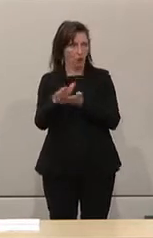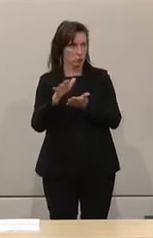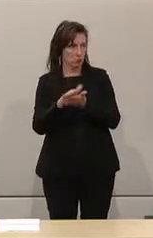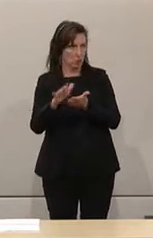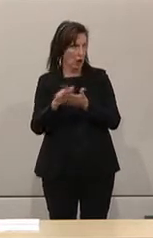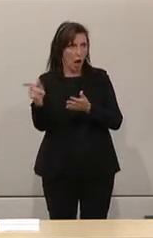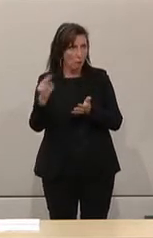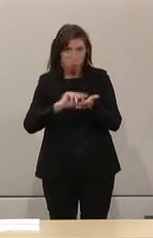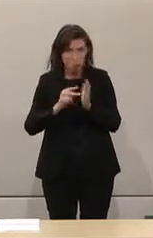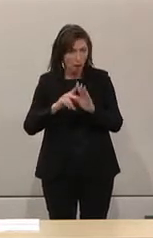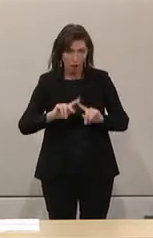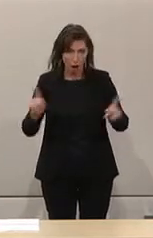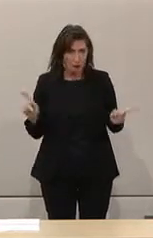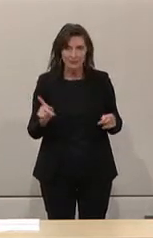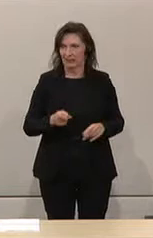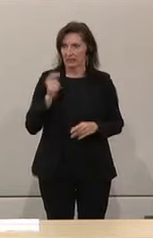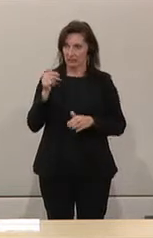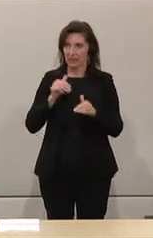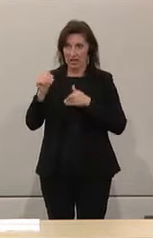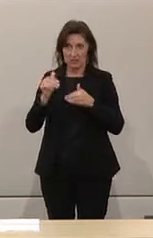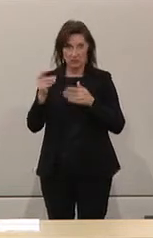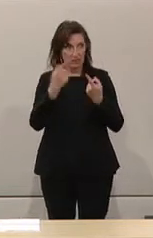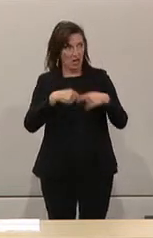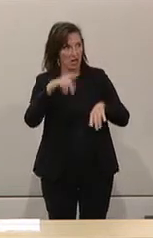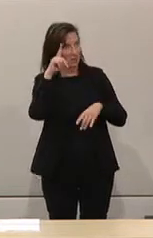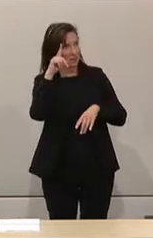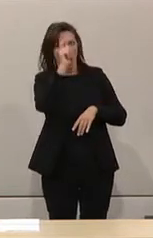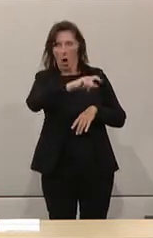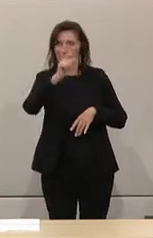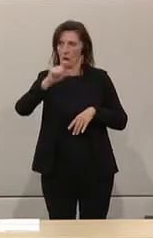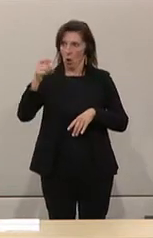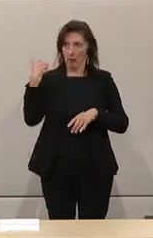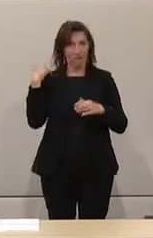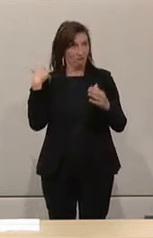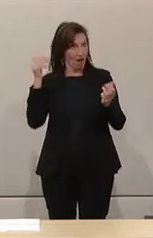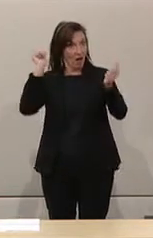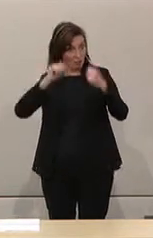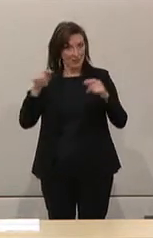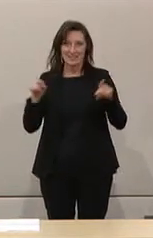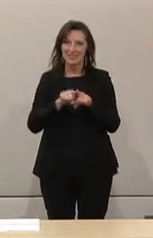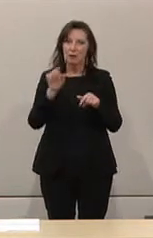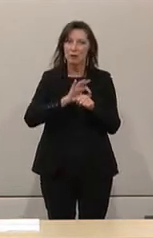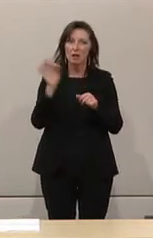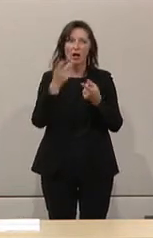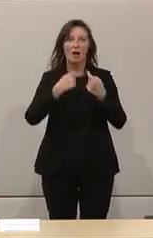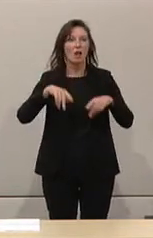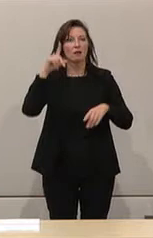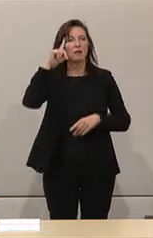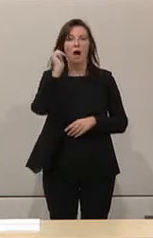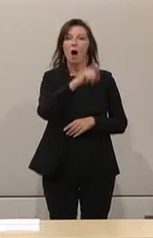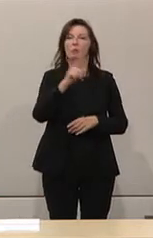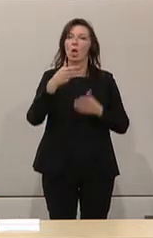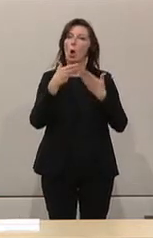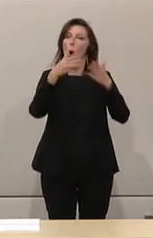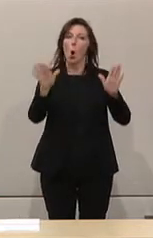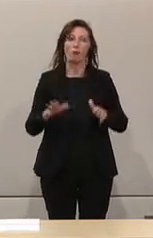vor. Am Tag, nachdem der Herr Finanzminister mit den Landeshauptleuten diese Einigung erzielt hat, haben die Landeshauptleute bekannt